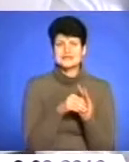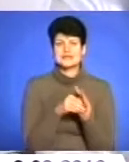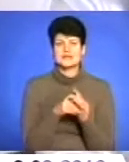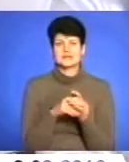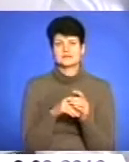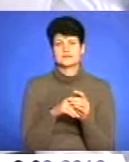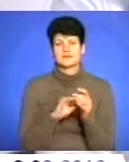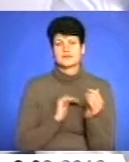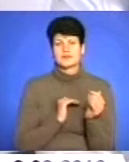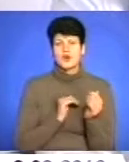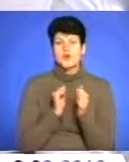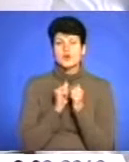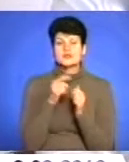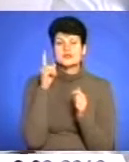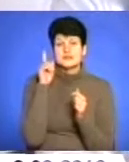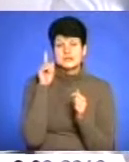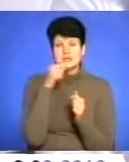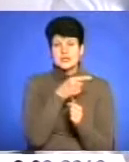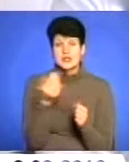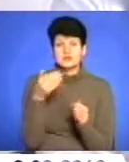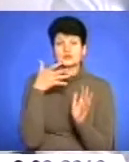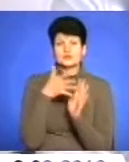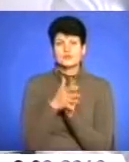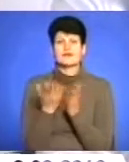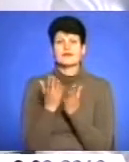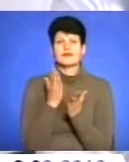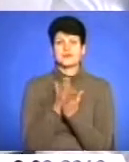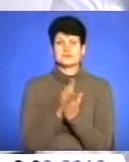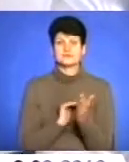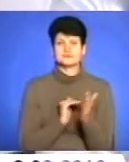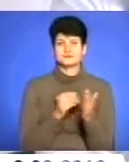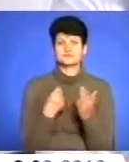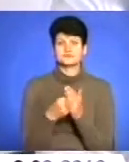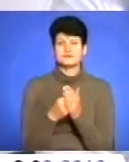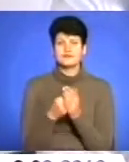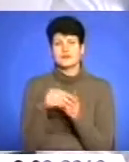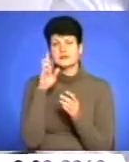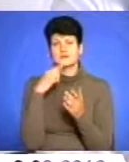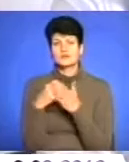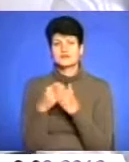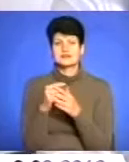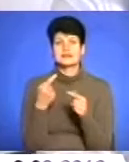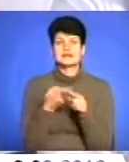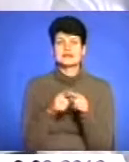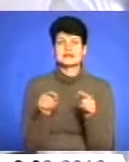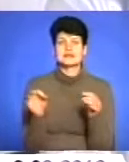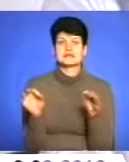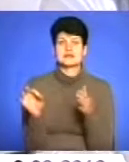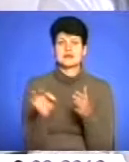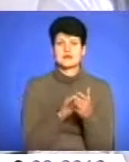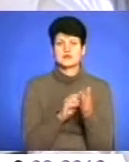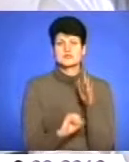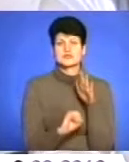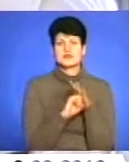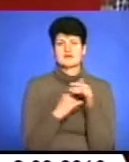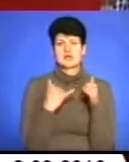комерційні. Тому що кожен з нас прекрасно розуміє, де йдуть комерційні кошти, коли вони змішуються з бюджетом, це зразу йде конкретна підстава